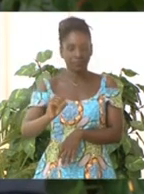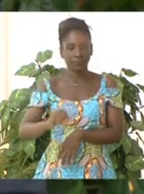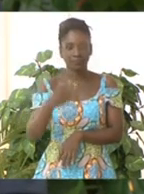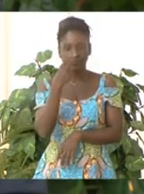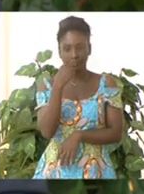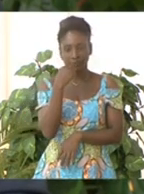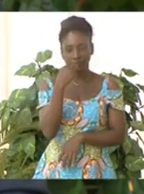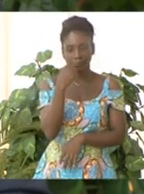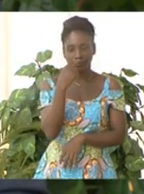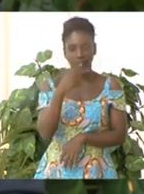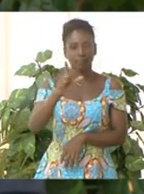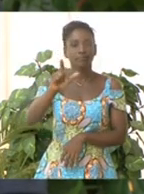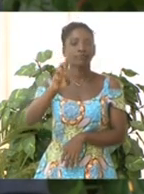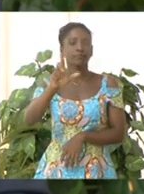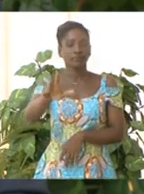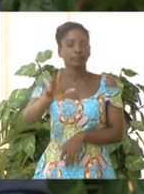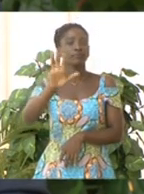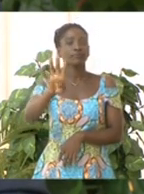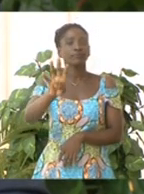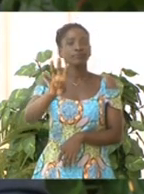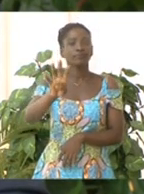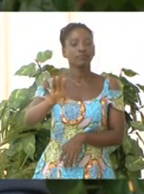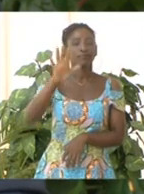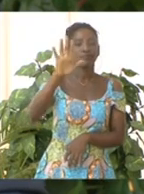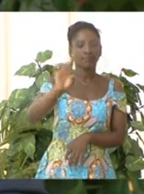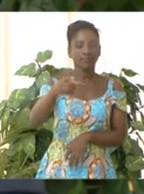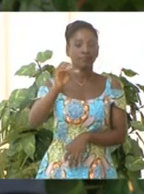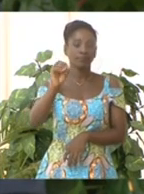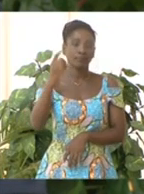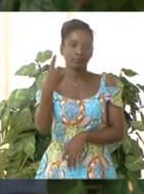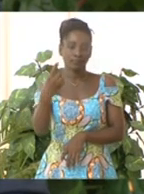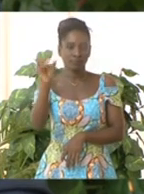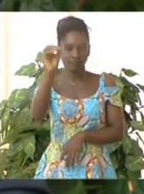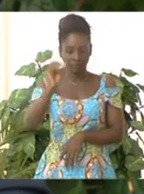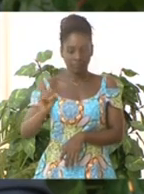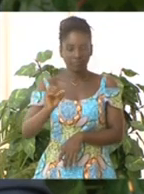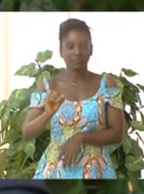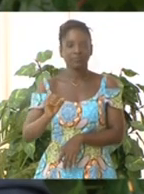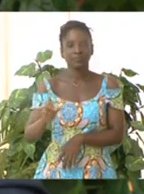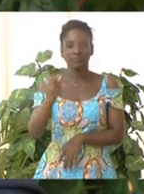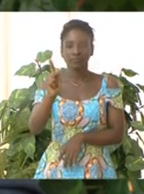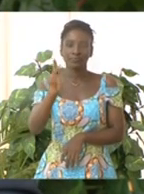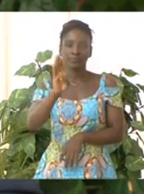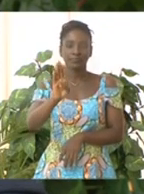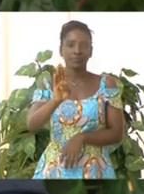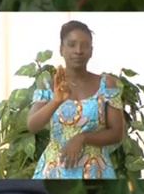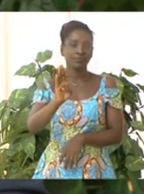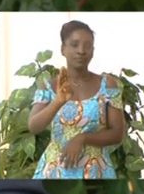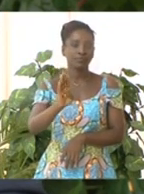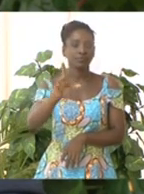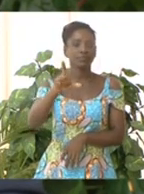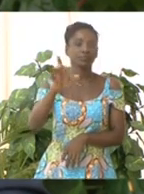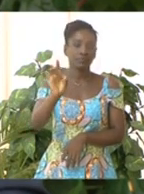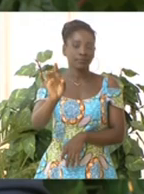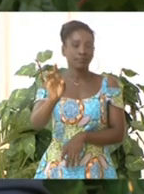Henri, 34, soit 5,01%. Kwadio Conan Bertin,